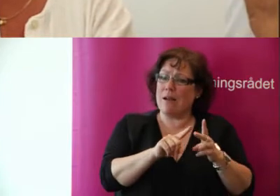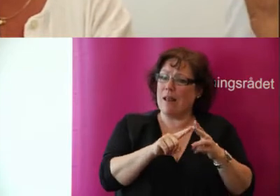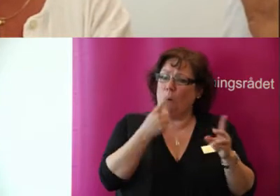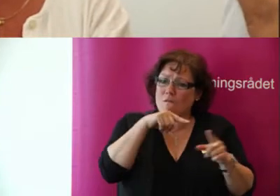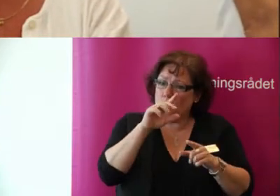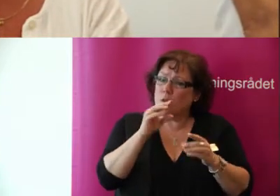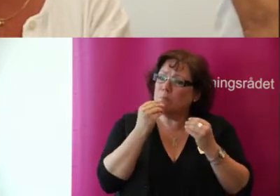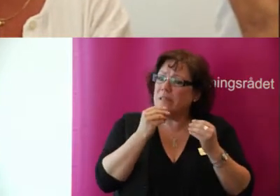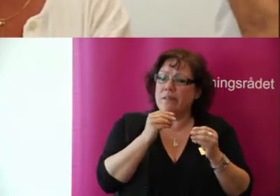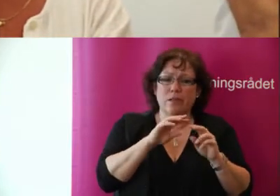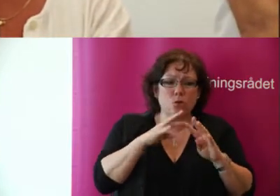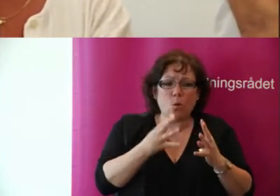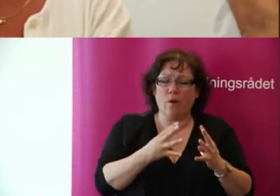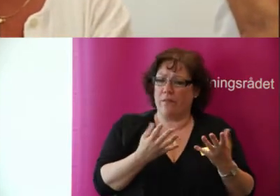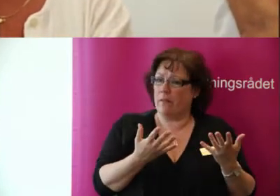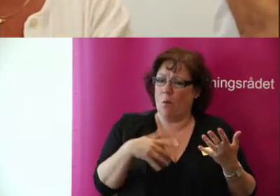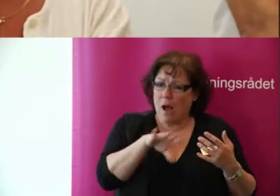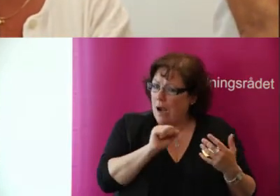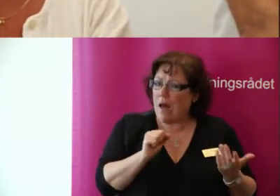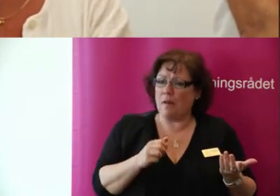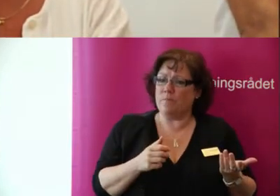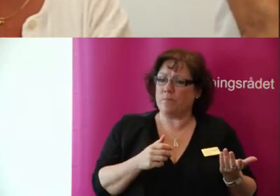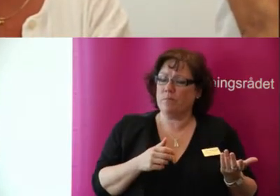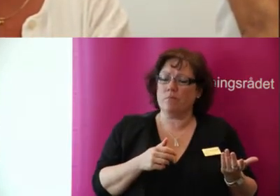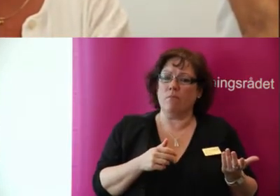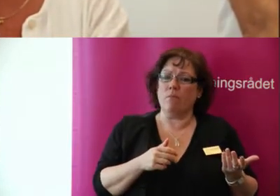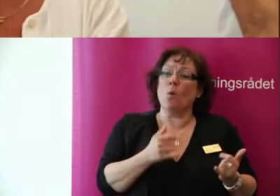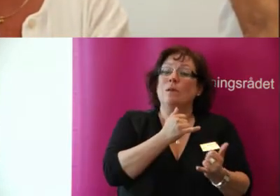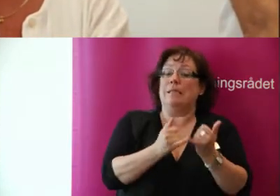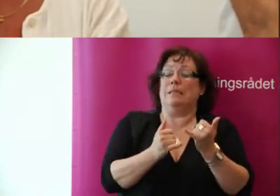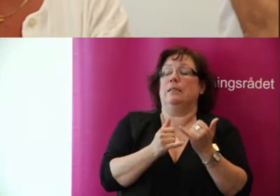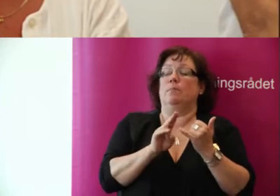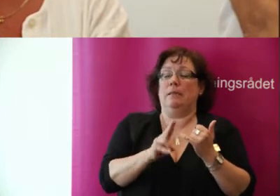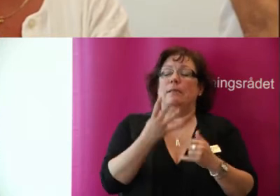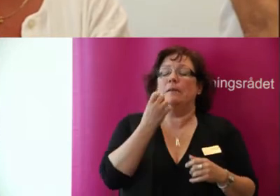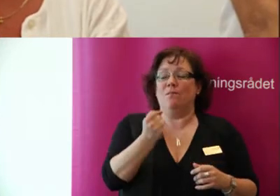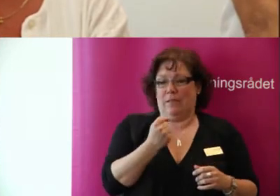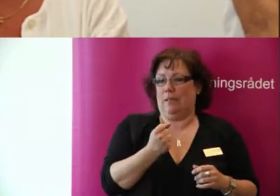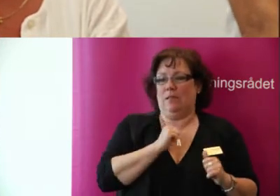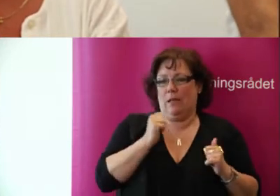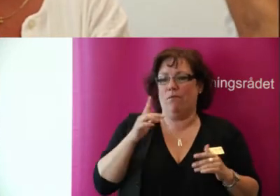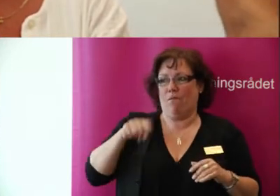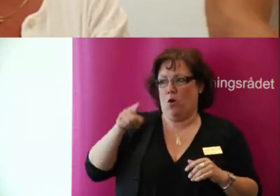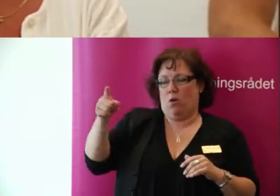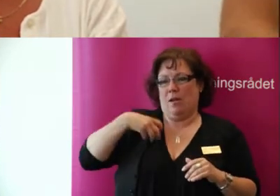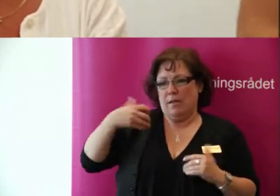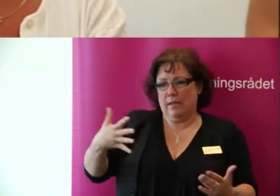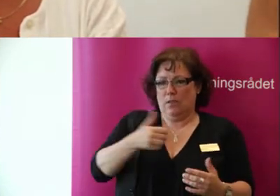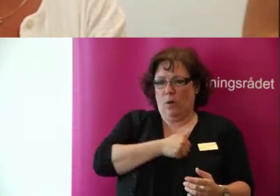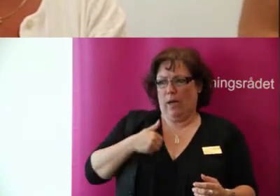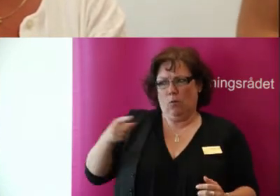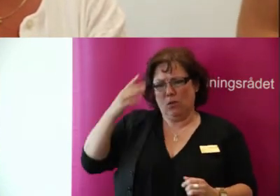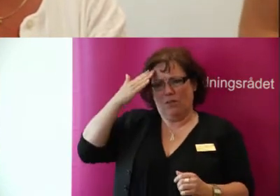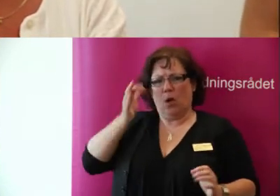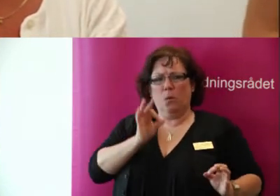som delar ut resurserna. Och naturligtvis slutgiltigt är det väldigt väsentligt naturligtvis för riksdag och regering att veta